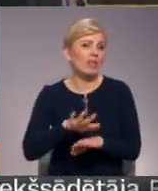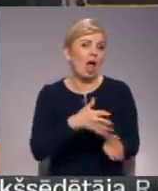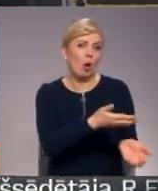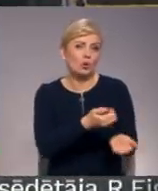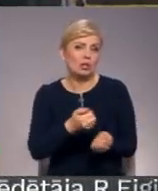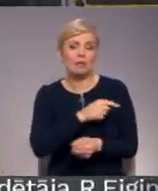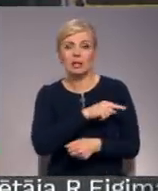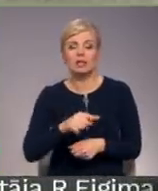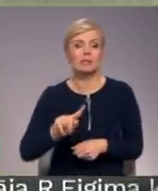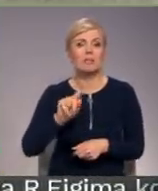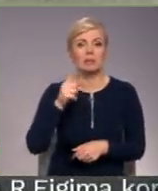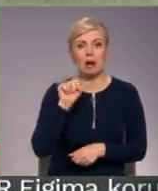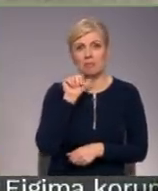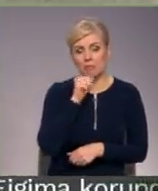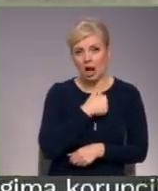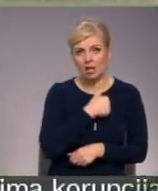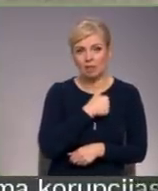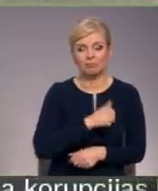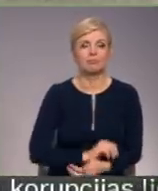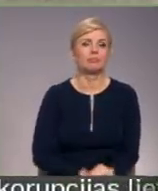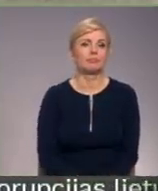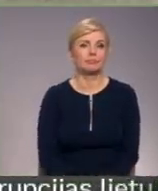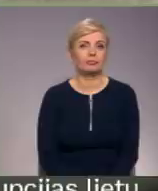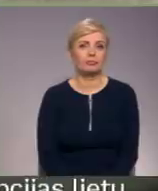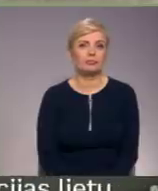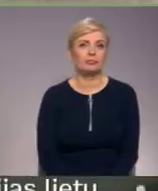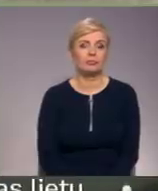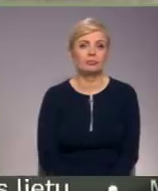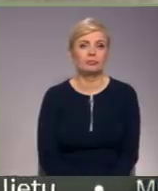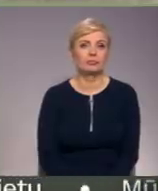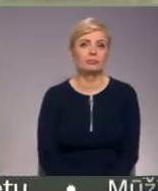1. maijam. Ausmas Prukta, Andrejs Mažāns, Latgales regionālā televīzija.